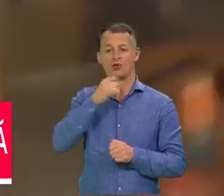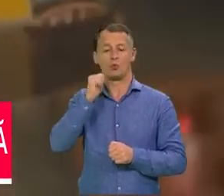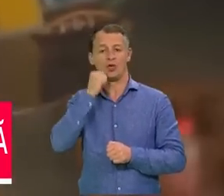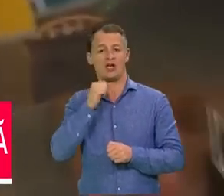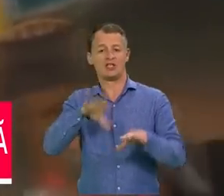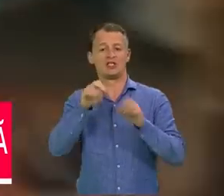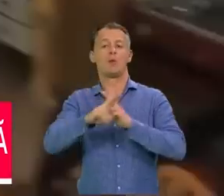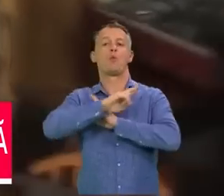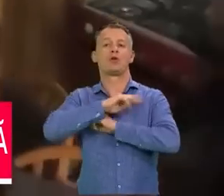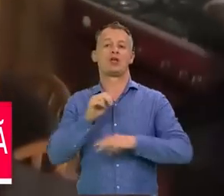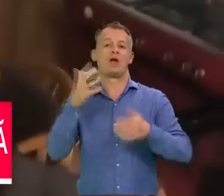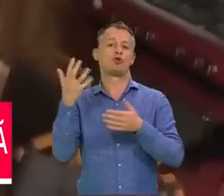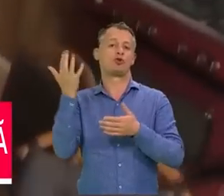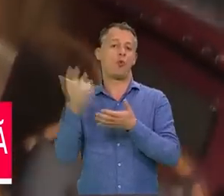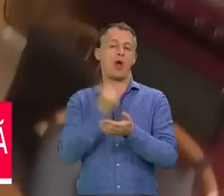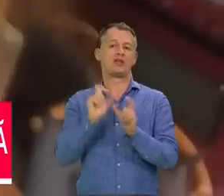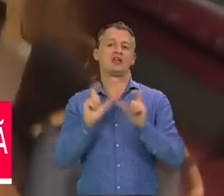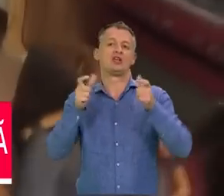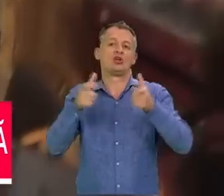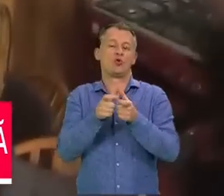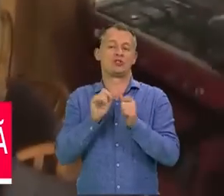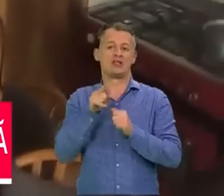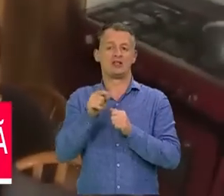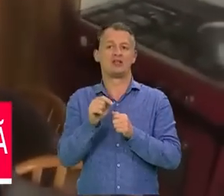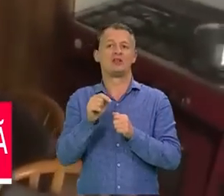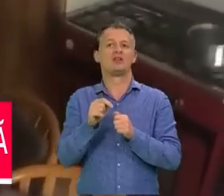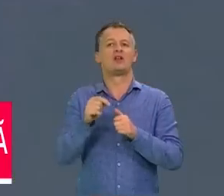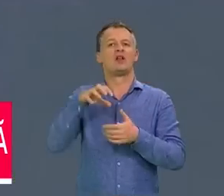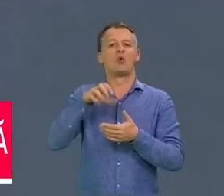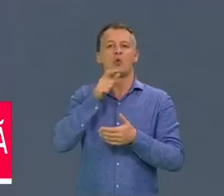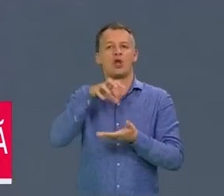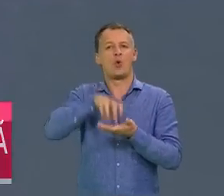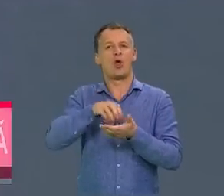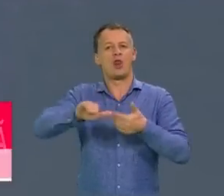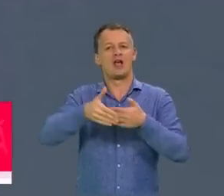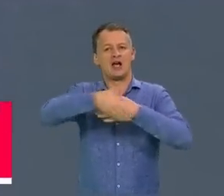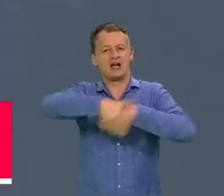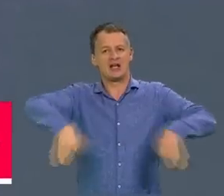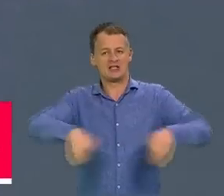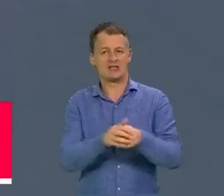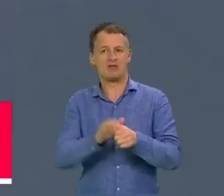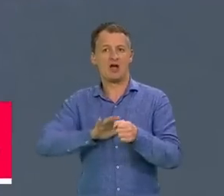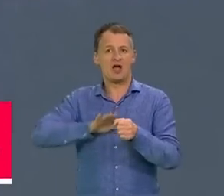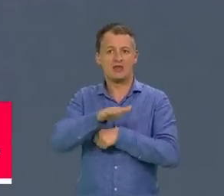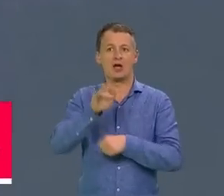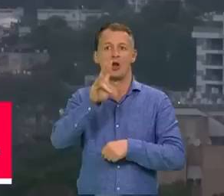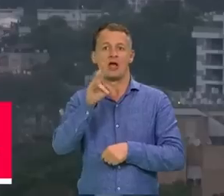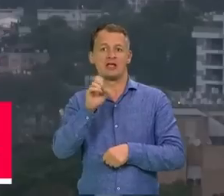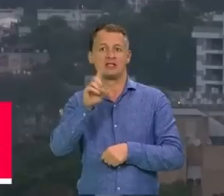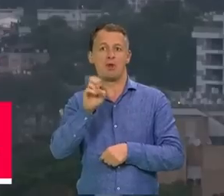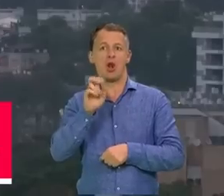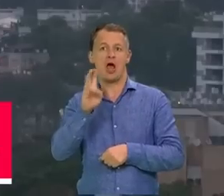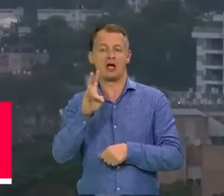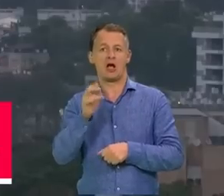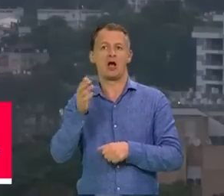moarte. Fuseseră luate ostatice de teroriști din kibuțul în care locuiau, lângă graniță. În nord, atacurile Hezbollah sunt din ce în ce mai